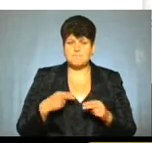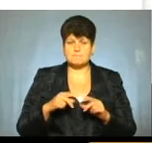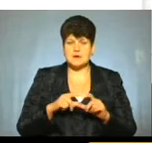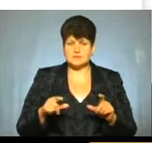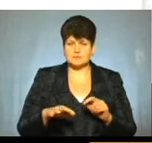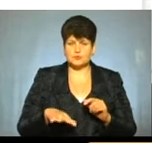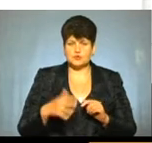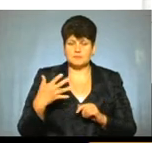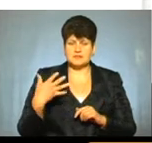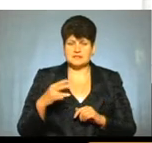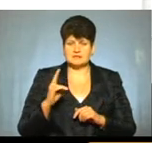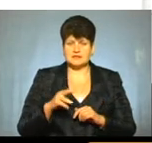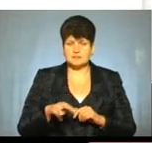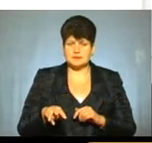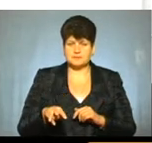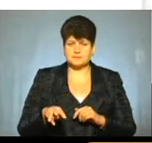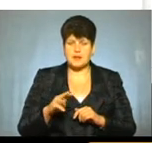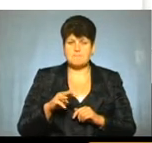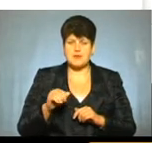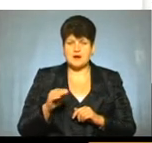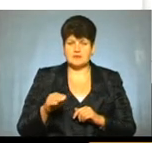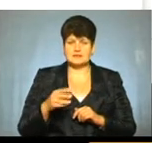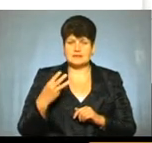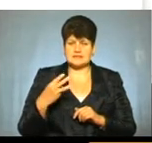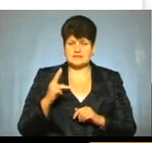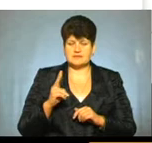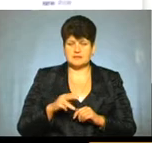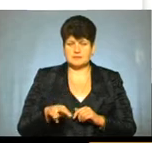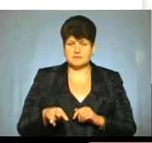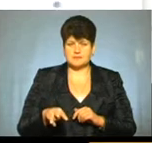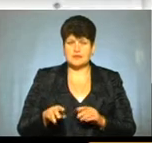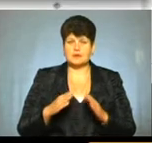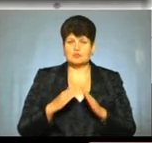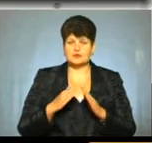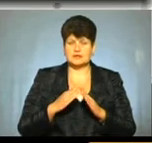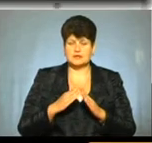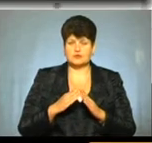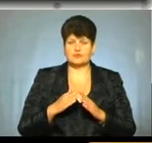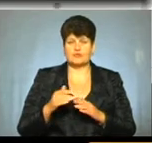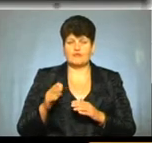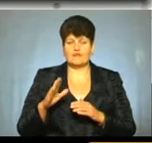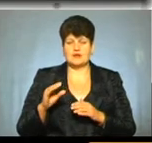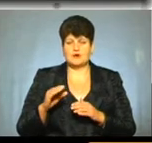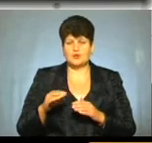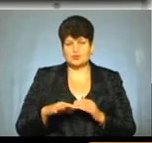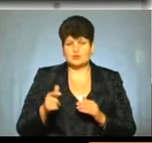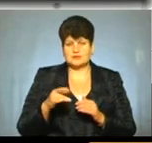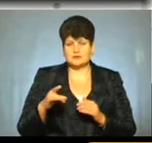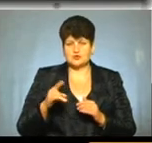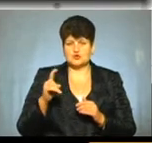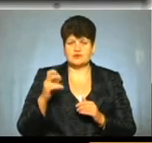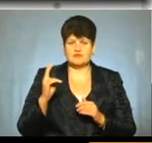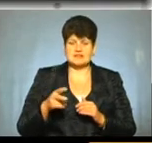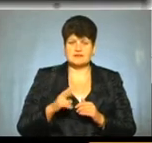квадратних, магазин площею 50 метрів квадратних, МАФ площею 30 метрів квадратних та будинок в увислі Гусятинського району